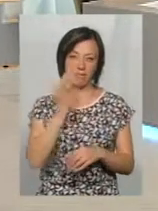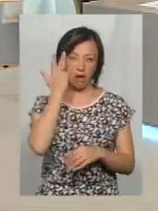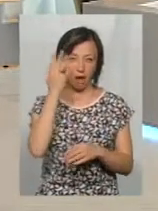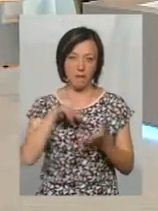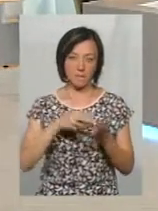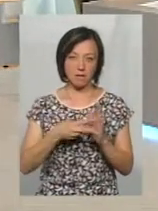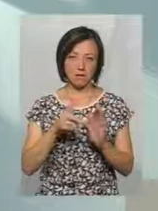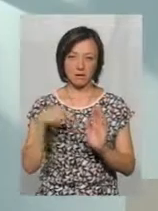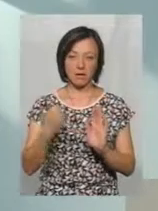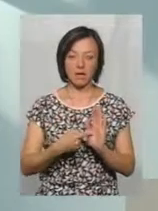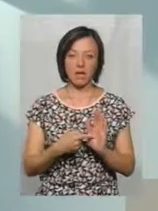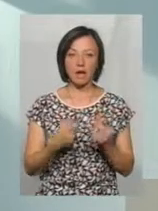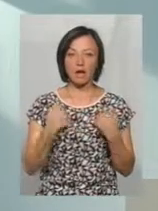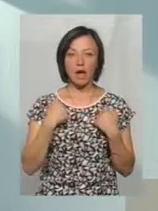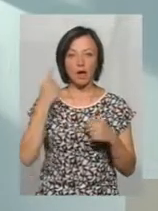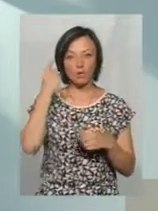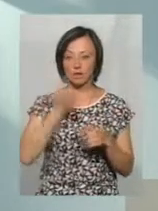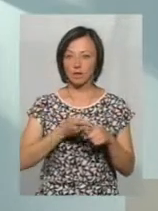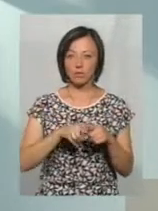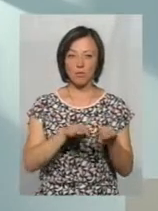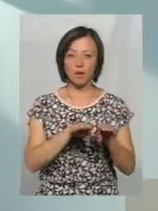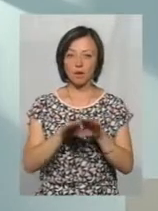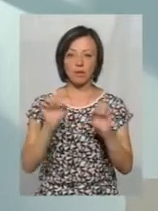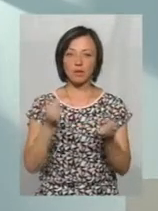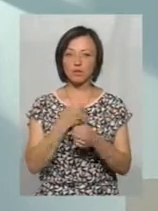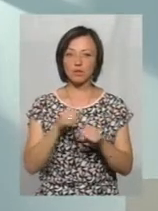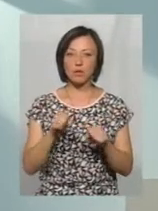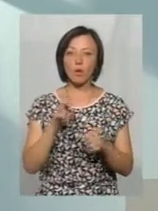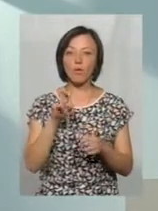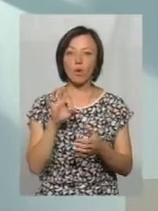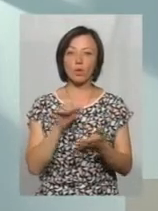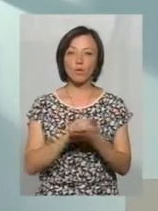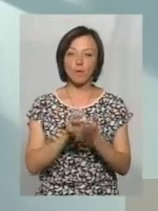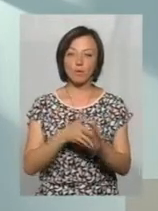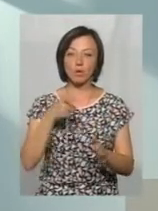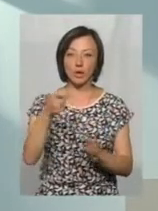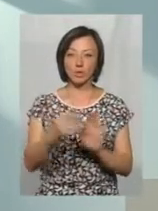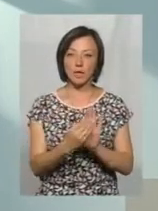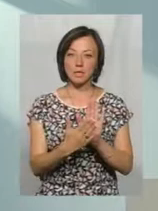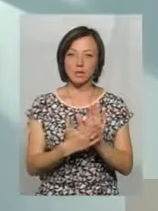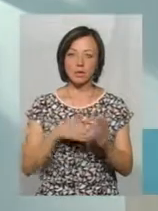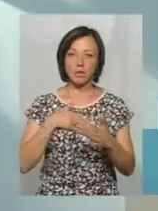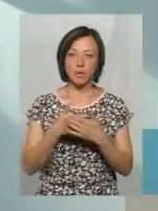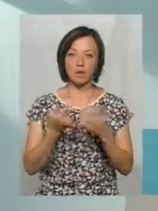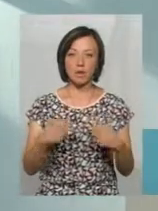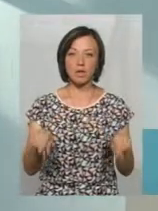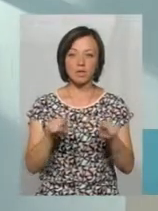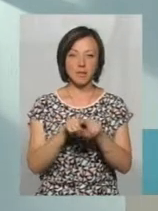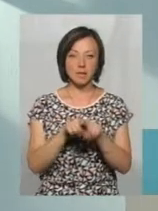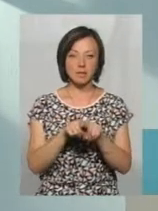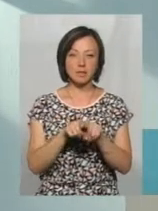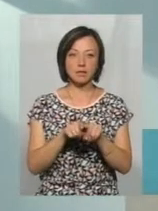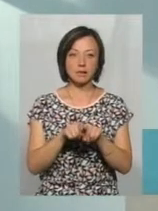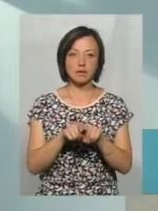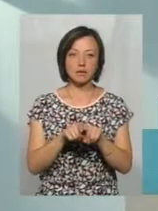я думаю, що на цьому етапі навряд чи, оскільки документи, які подаються для реєстрації громадської організації, ну, звісно,